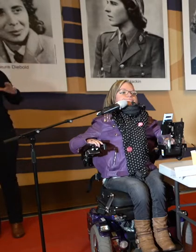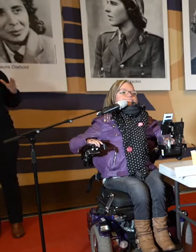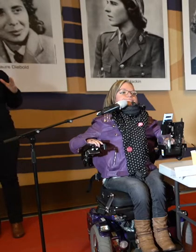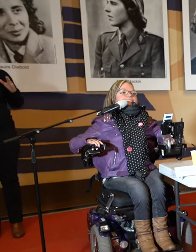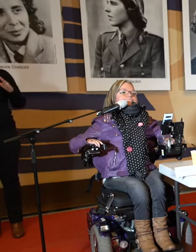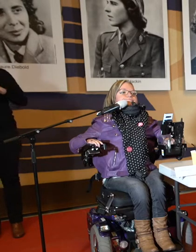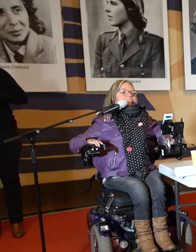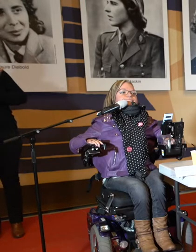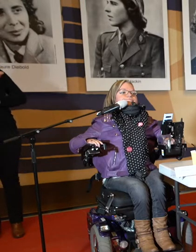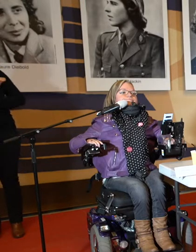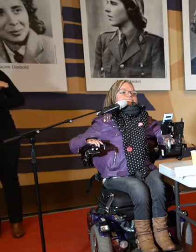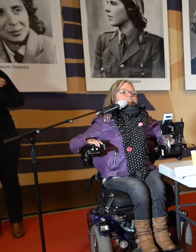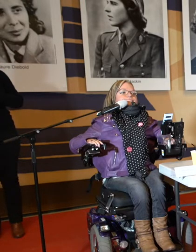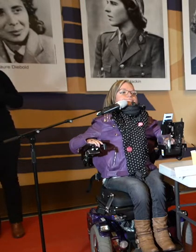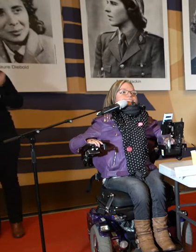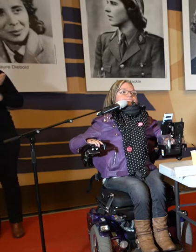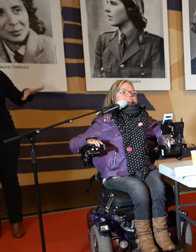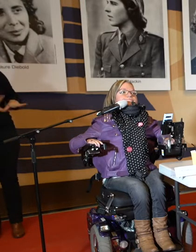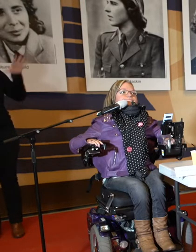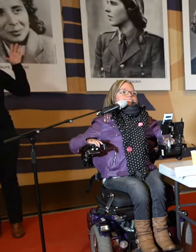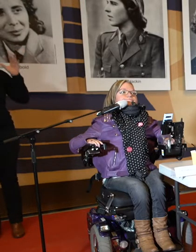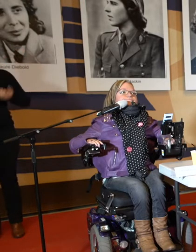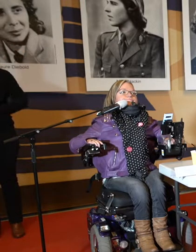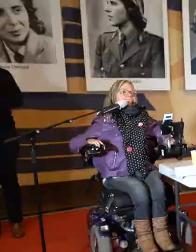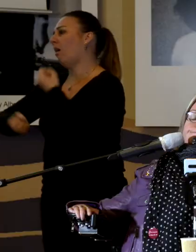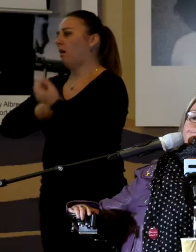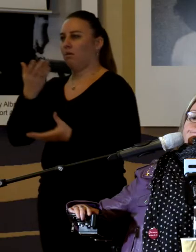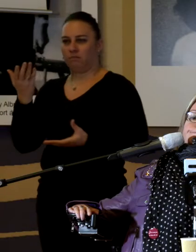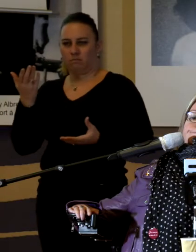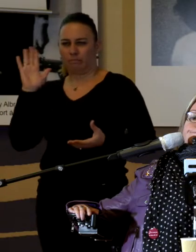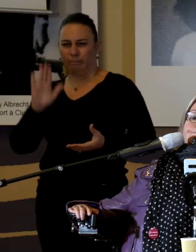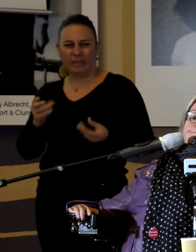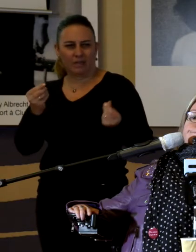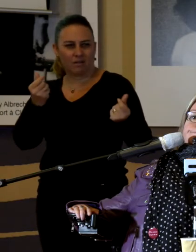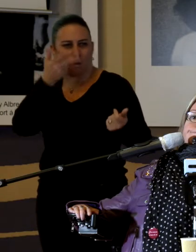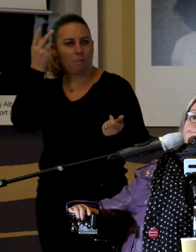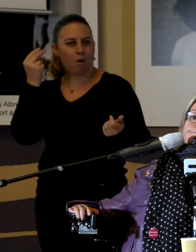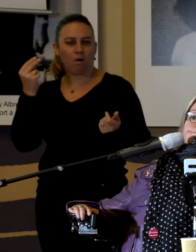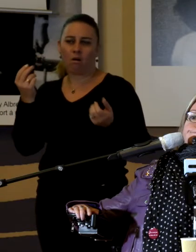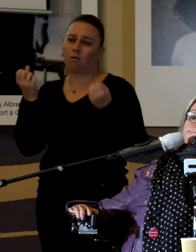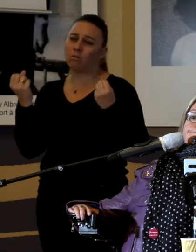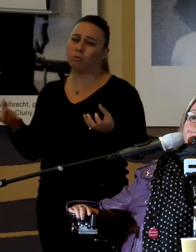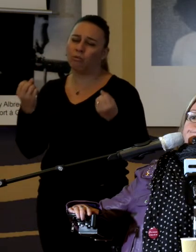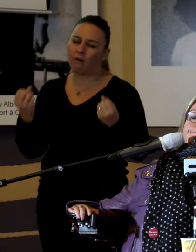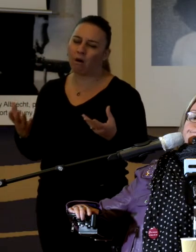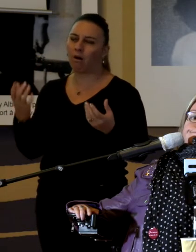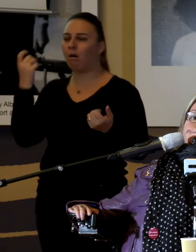paternaliste, infantilisante, mais qui passe en fait. Très souvent, on voit